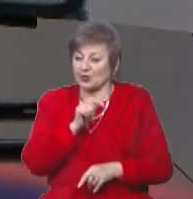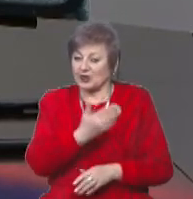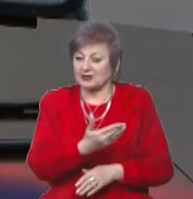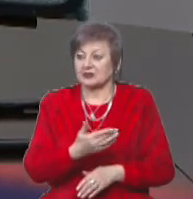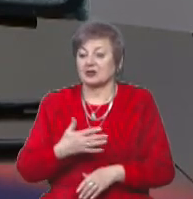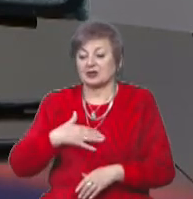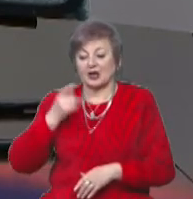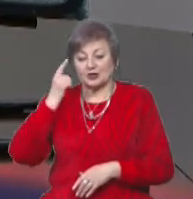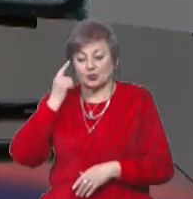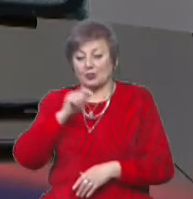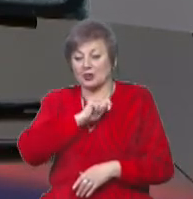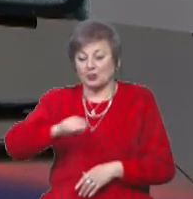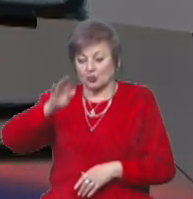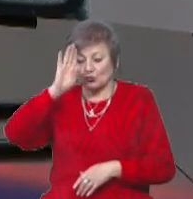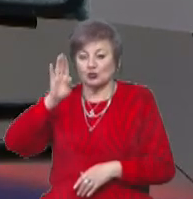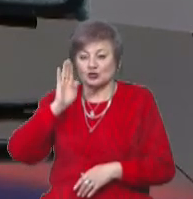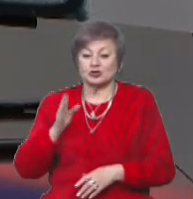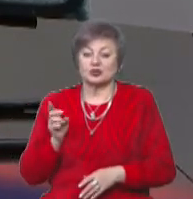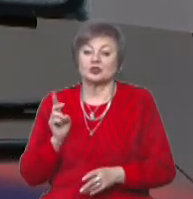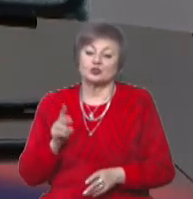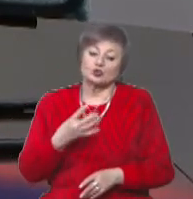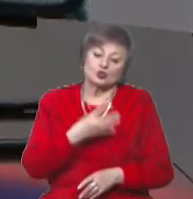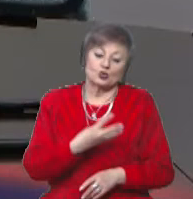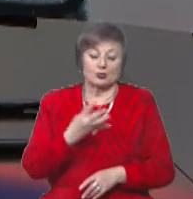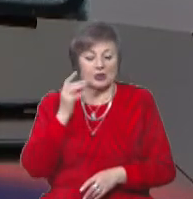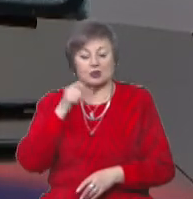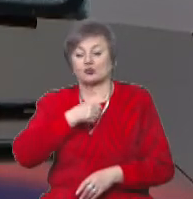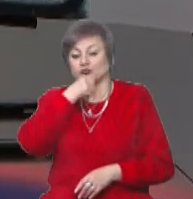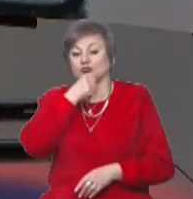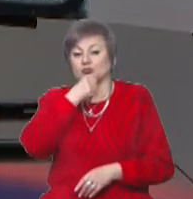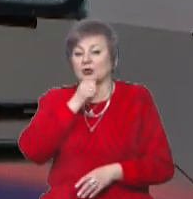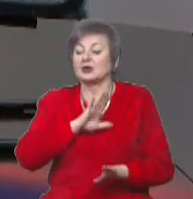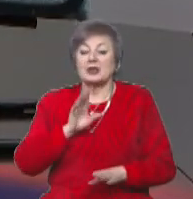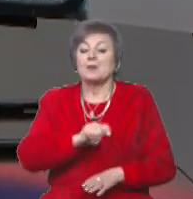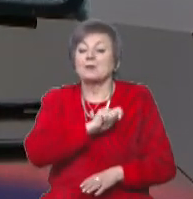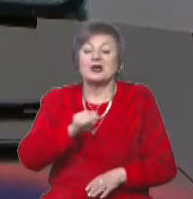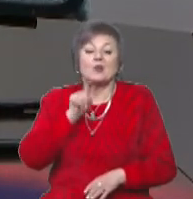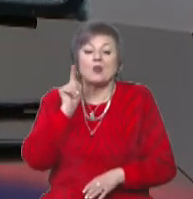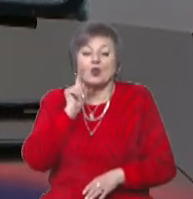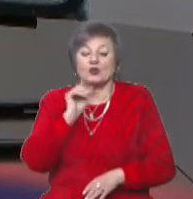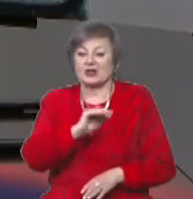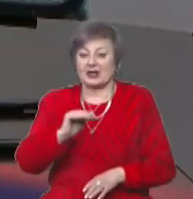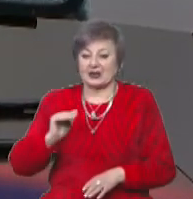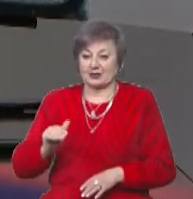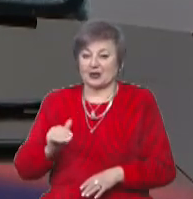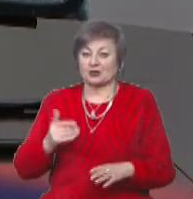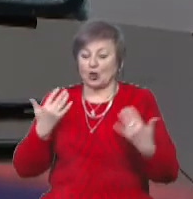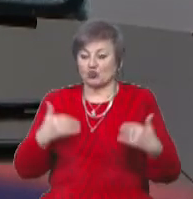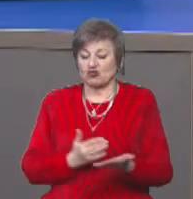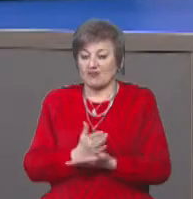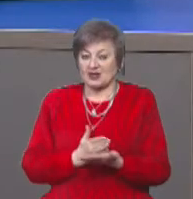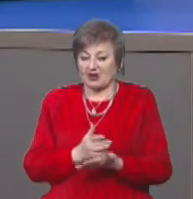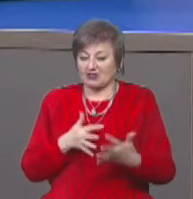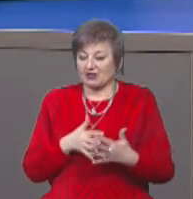я думала, приїдуть чоловіки, ну яким 40, 45 років, 50. А приїхали молоді хлопці, і вони вже ветерани.